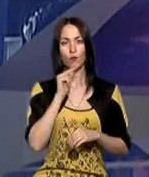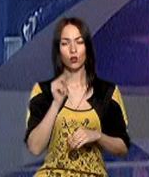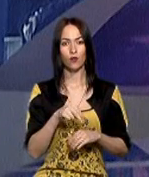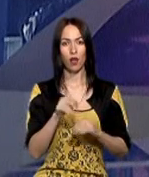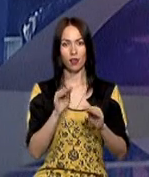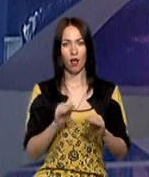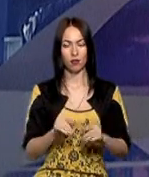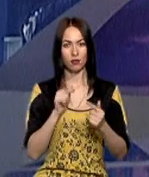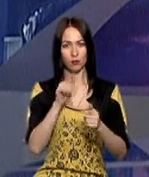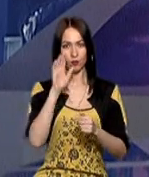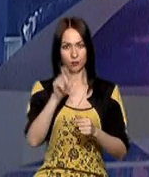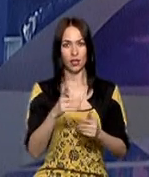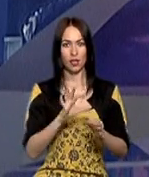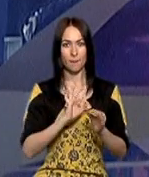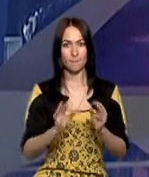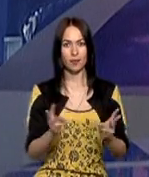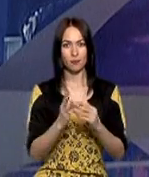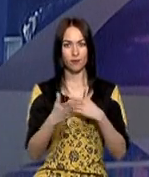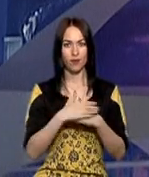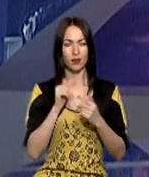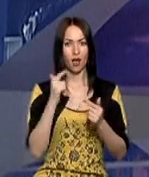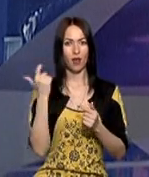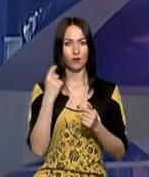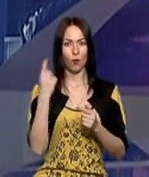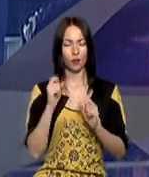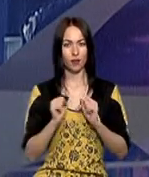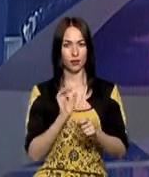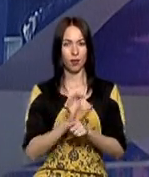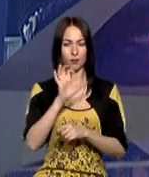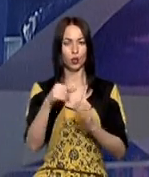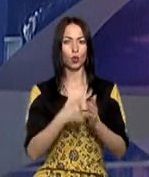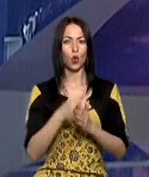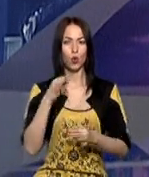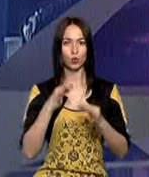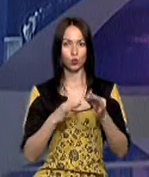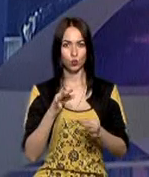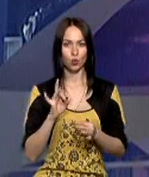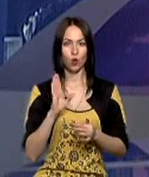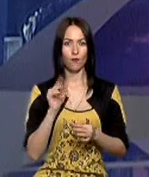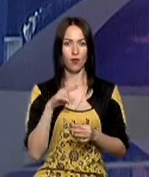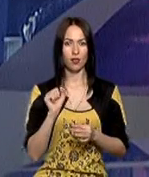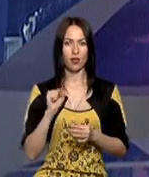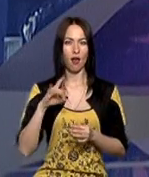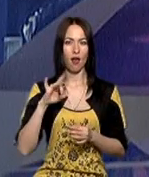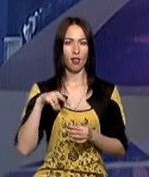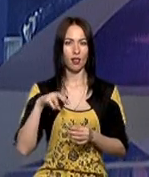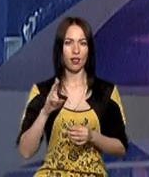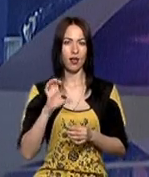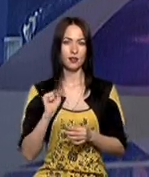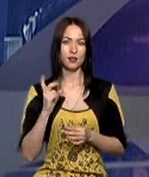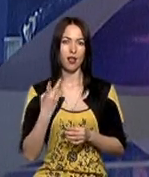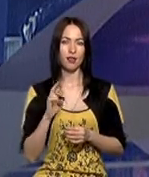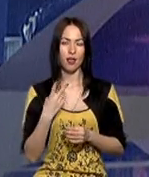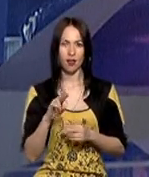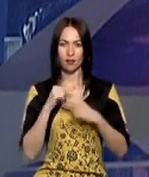Обвинувальний акт проти чоловіка, який підпалив двері Харківської обладміністрації, направили до суду. Ерванда Олексаняна підозрюють за 3 статтями.